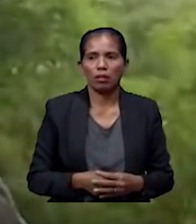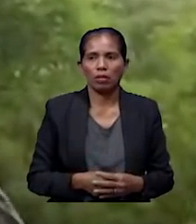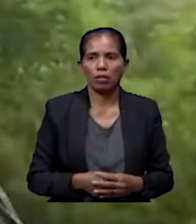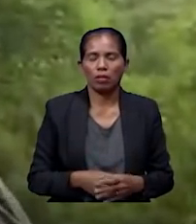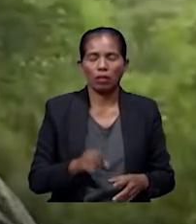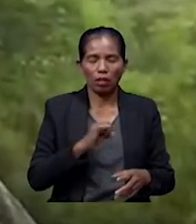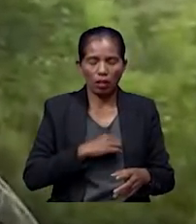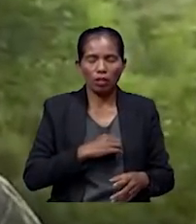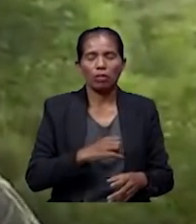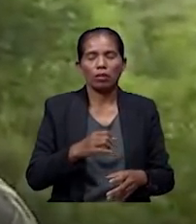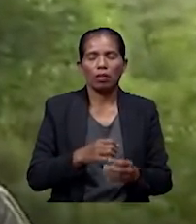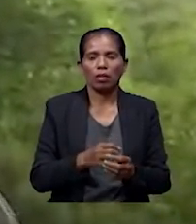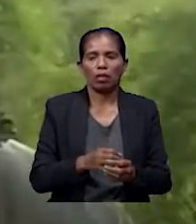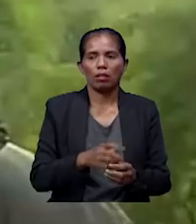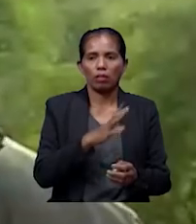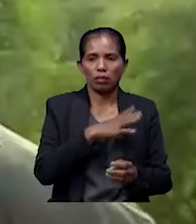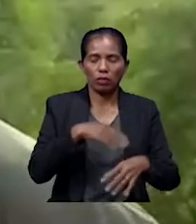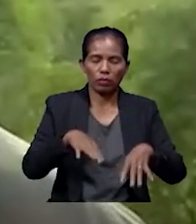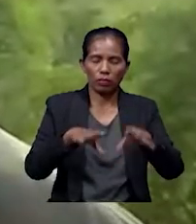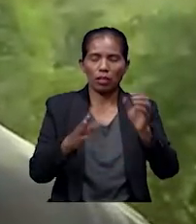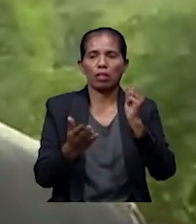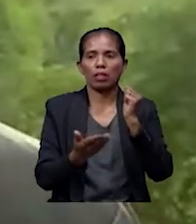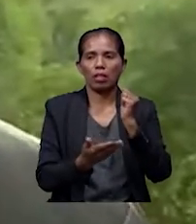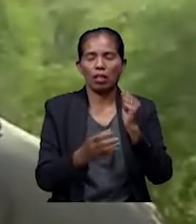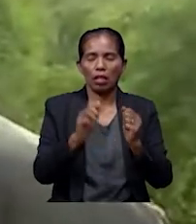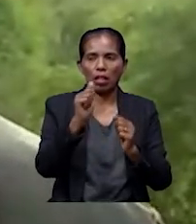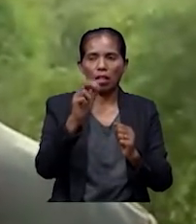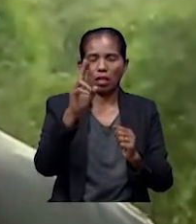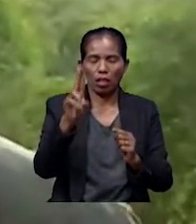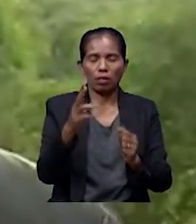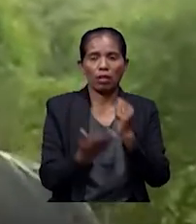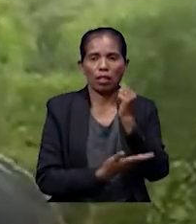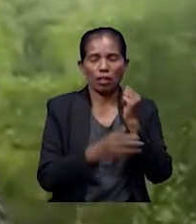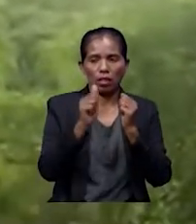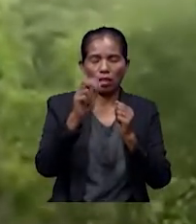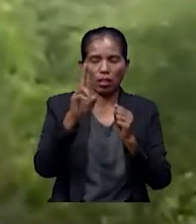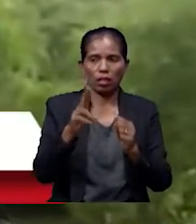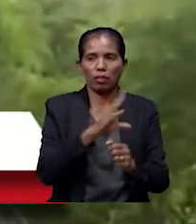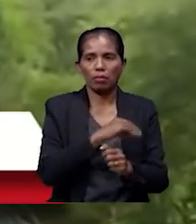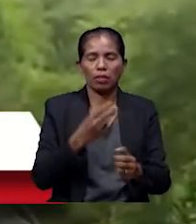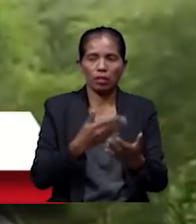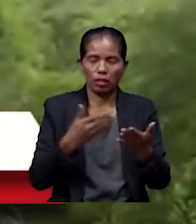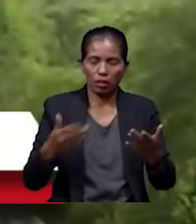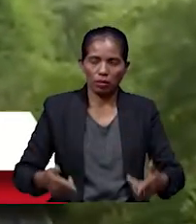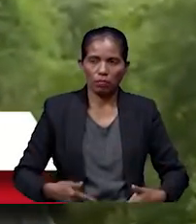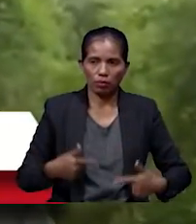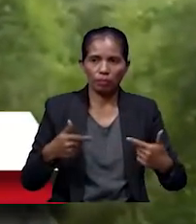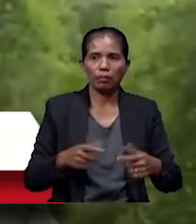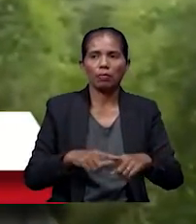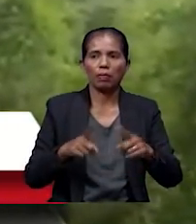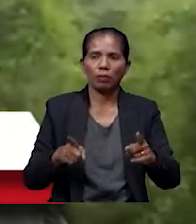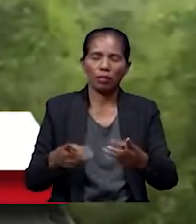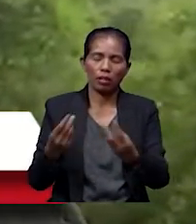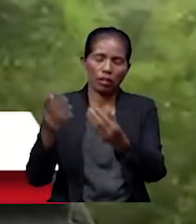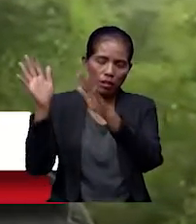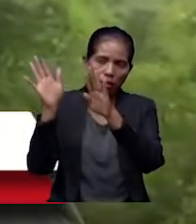kafe, war me tibo fan au. Anu en tamba mi triste tuan ba. Ami san ke niman hotu boris. Ba de rai taka tan ne